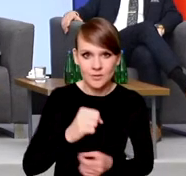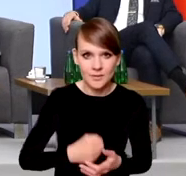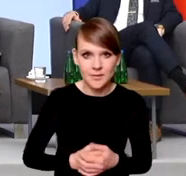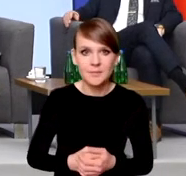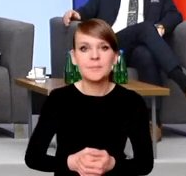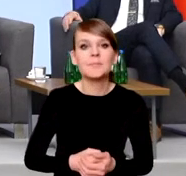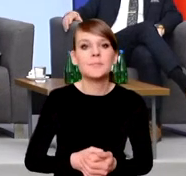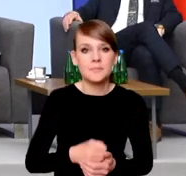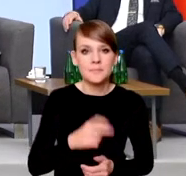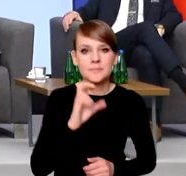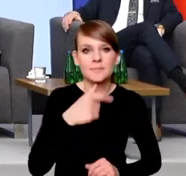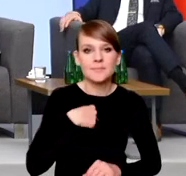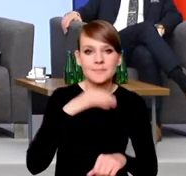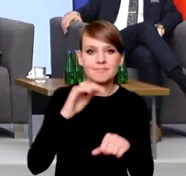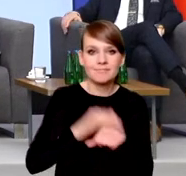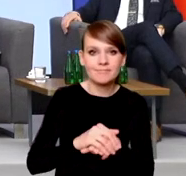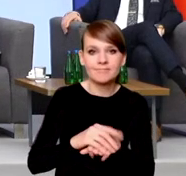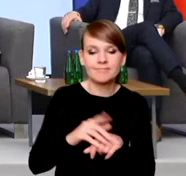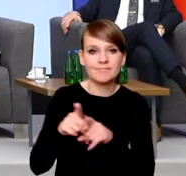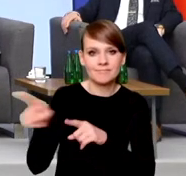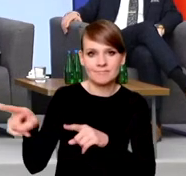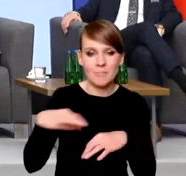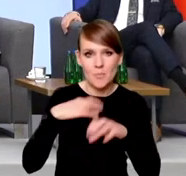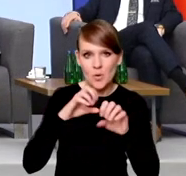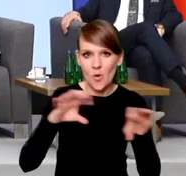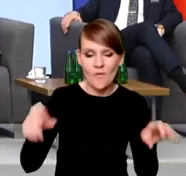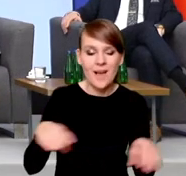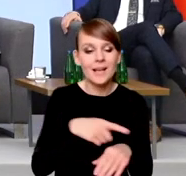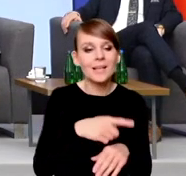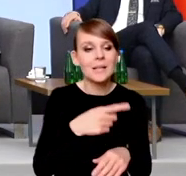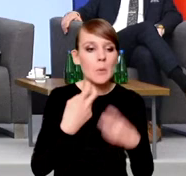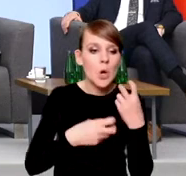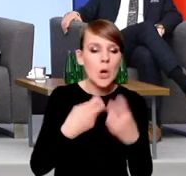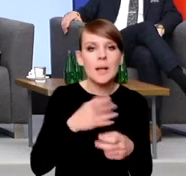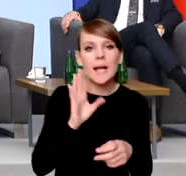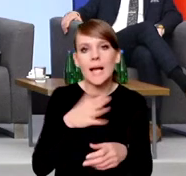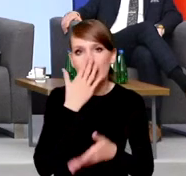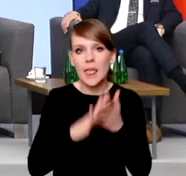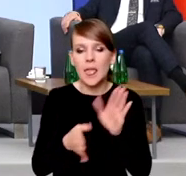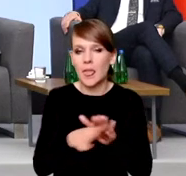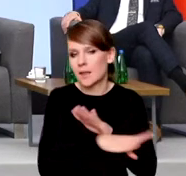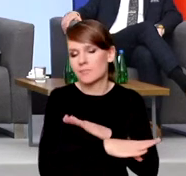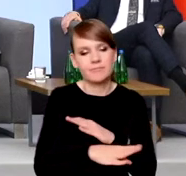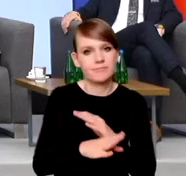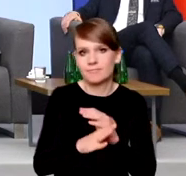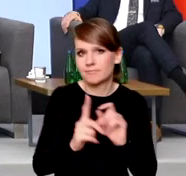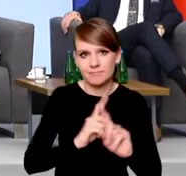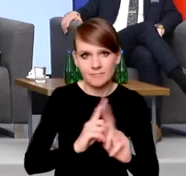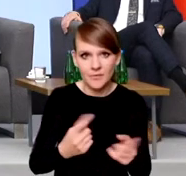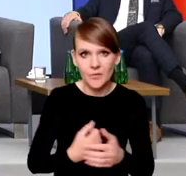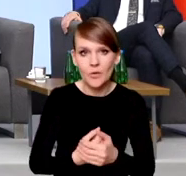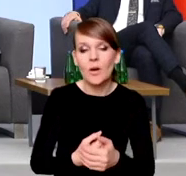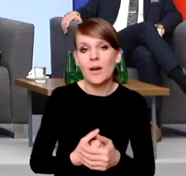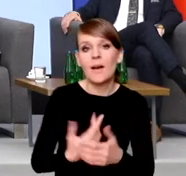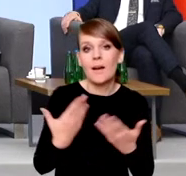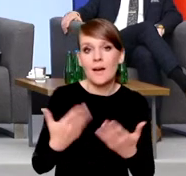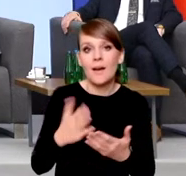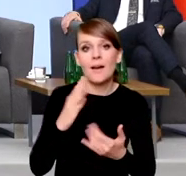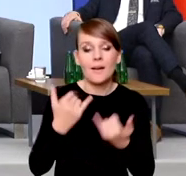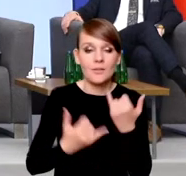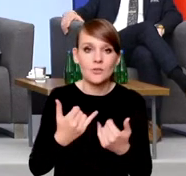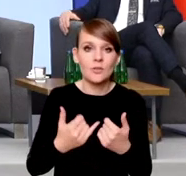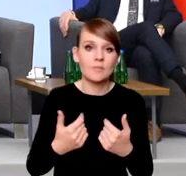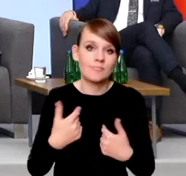zdecydowanie, żeby nie zamiatać spraw pod dywan. Uważam, że z punktu widzenia pracownika, który musi dostawać